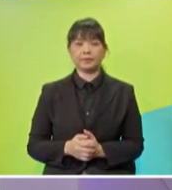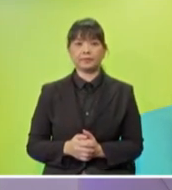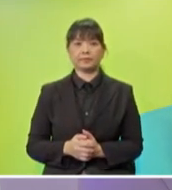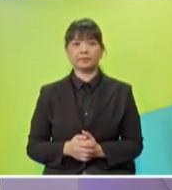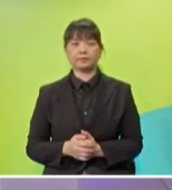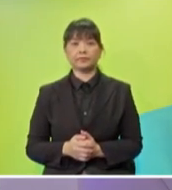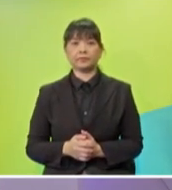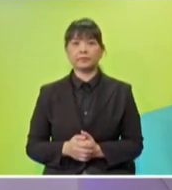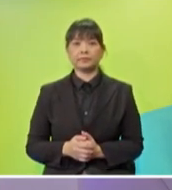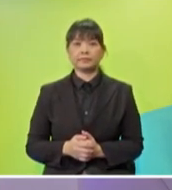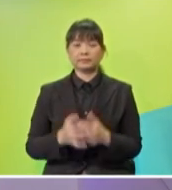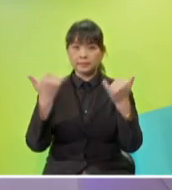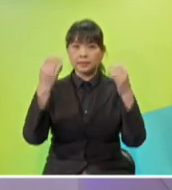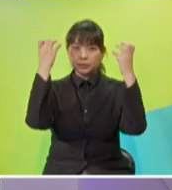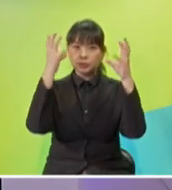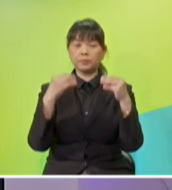dan